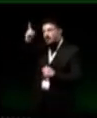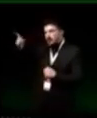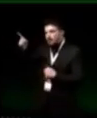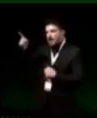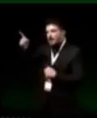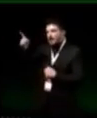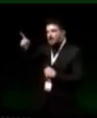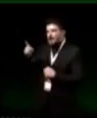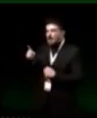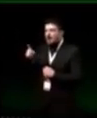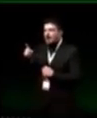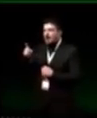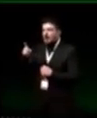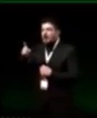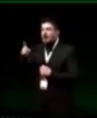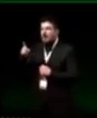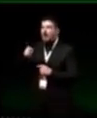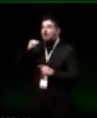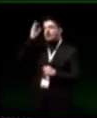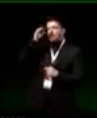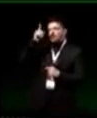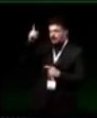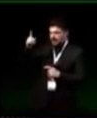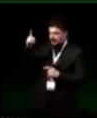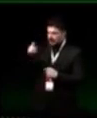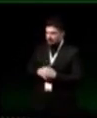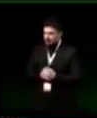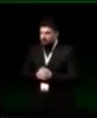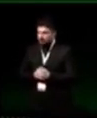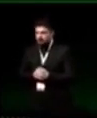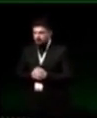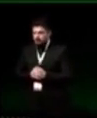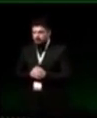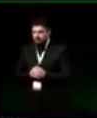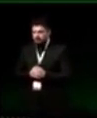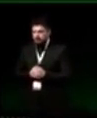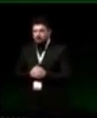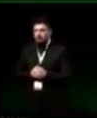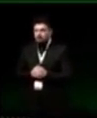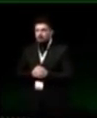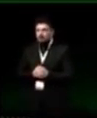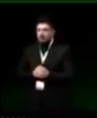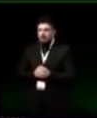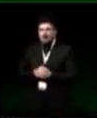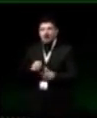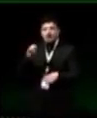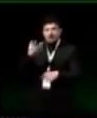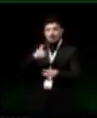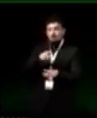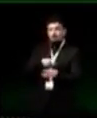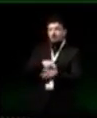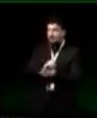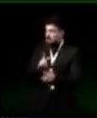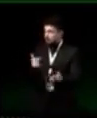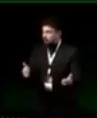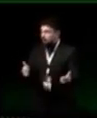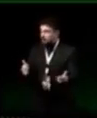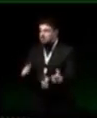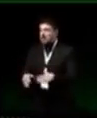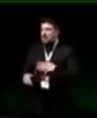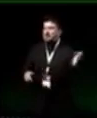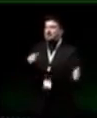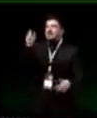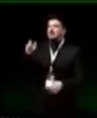E come è totalmente irrilevante in Inghilterra? Se non ci fosse stato il PD, la sinistra